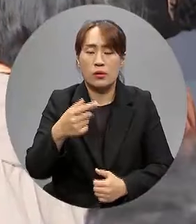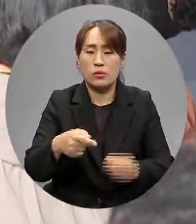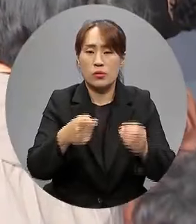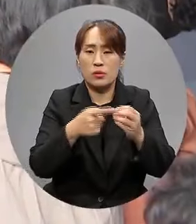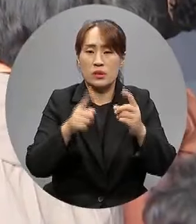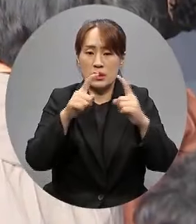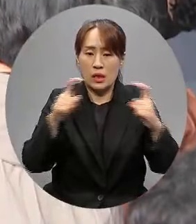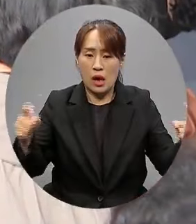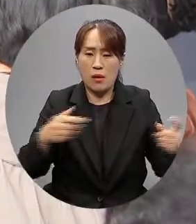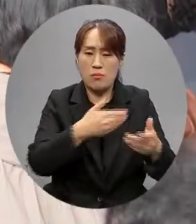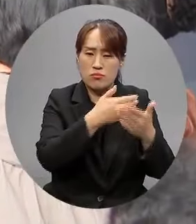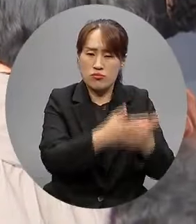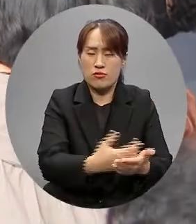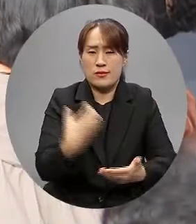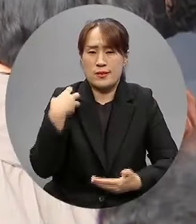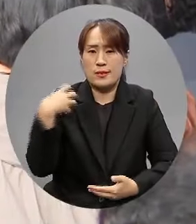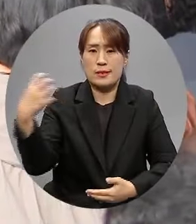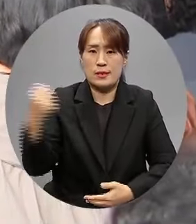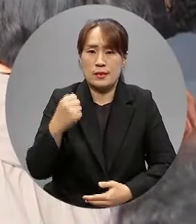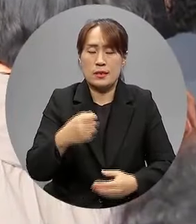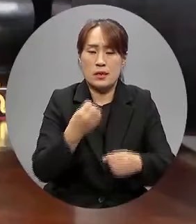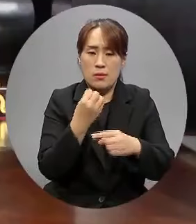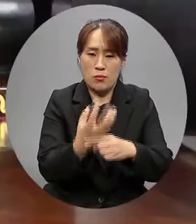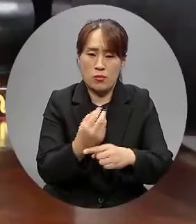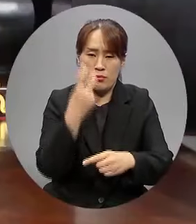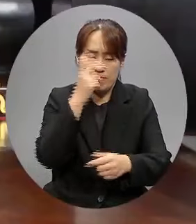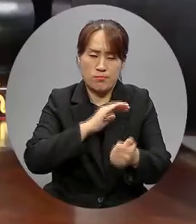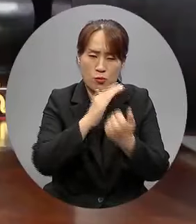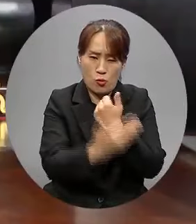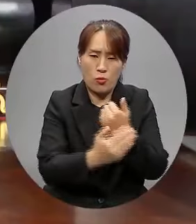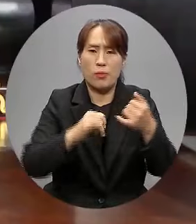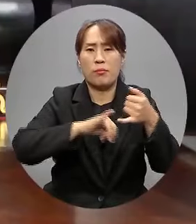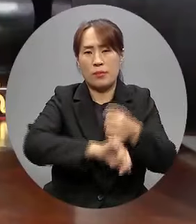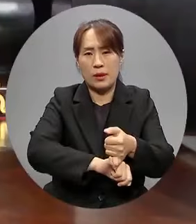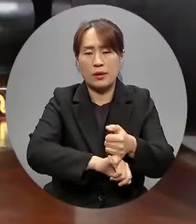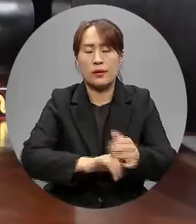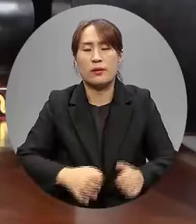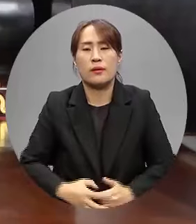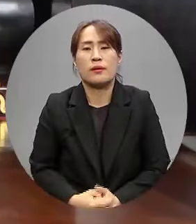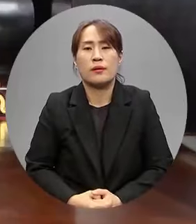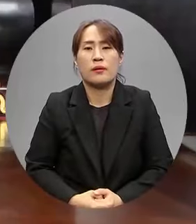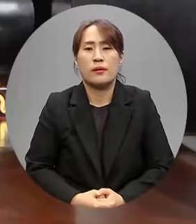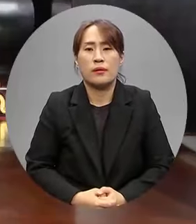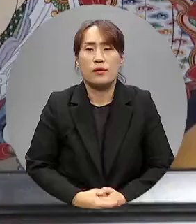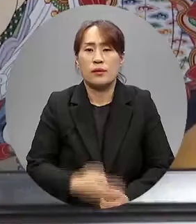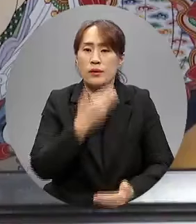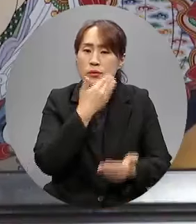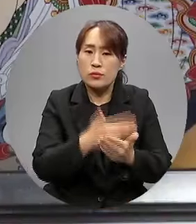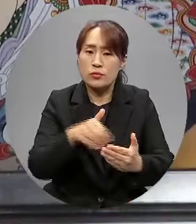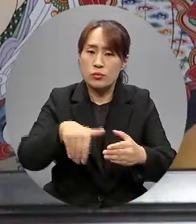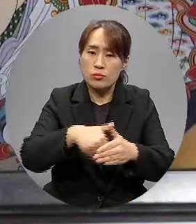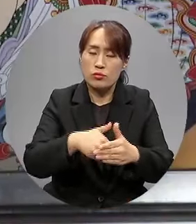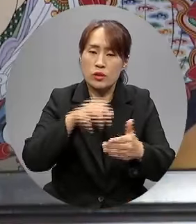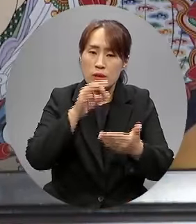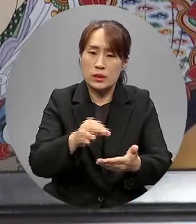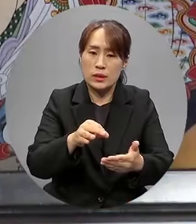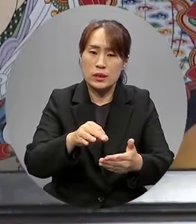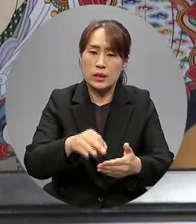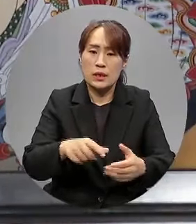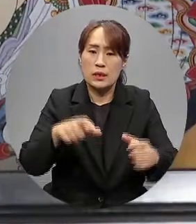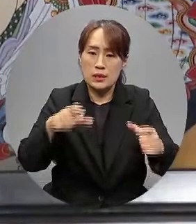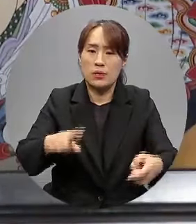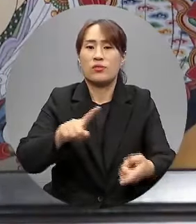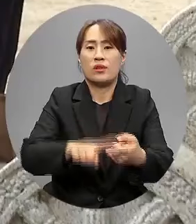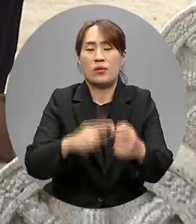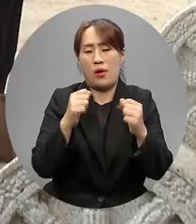무게만큼 무거운 책임감으로 보물을 지켜 가겠다고 밝혔습니다 소주한 문화재가 지역을 떠나지 않은데